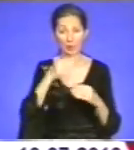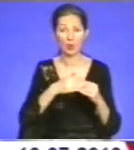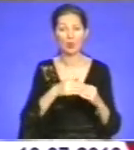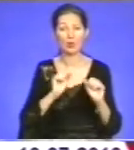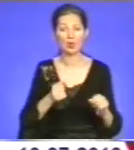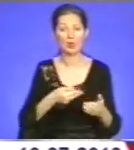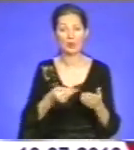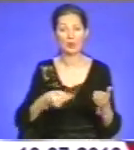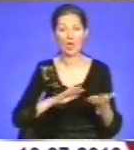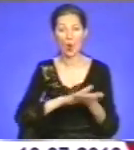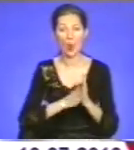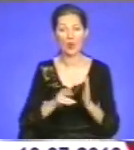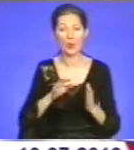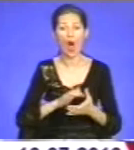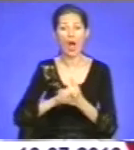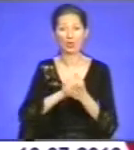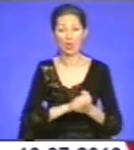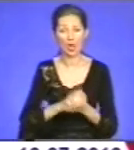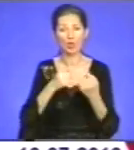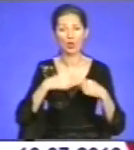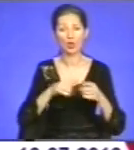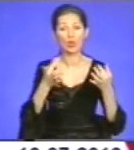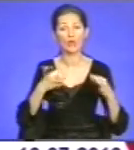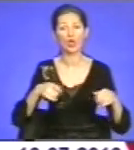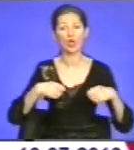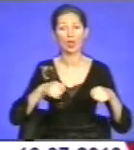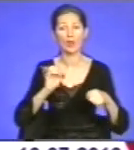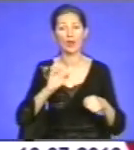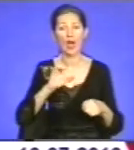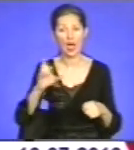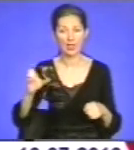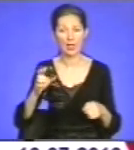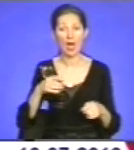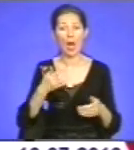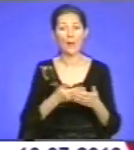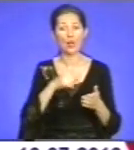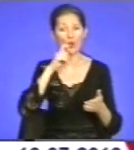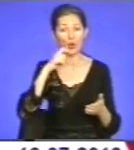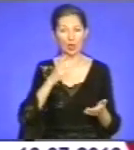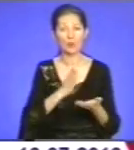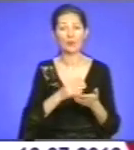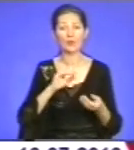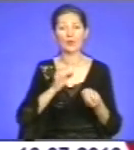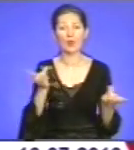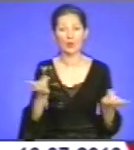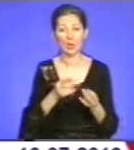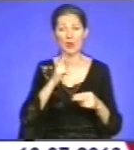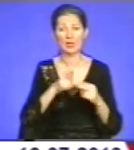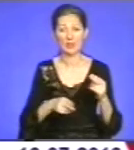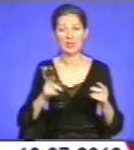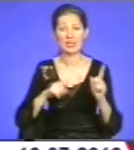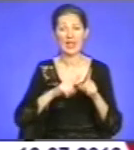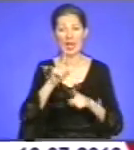угоди про асоціацію зони вільної торгівлі з ЄС перед Україною постала потреба завершити реформу системи